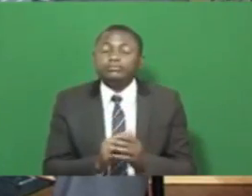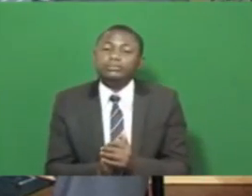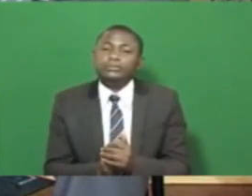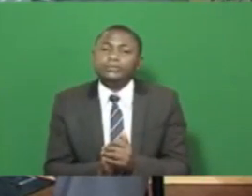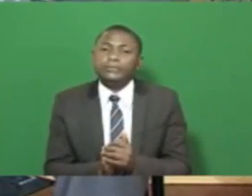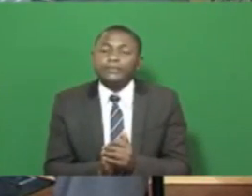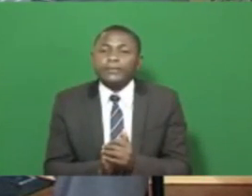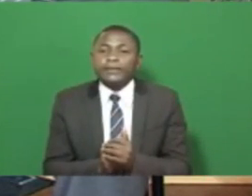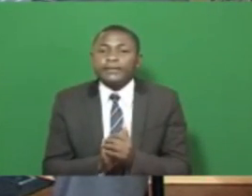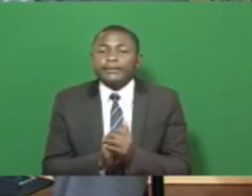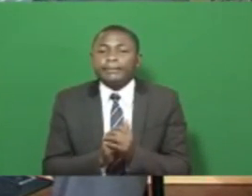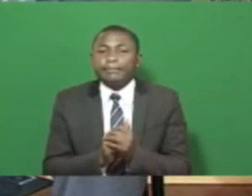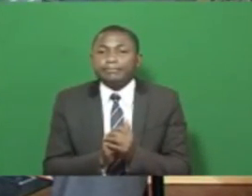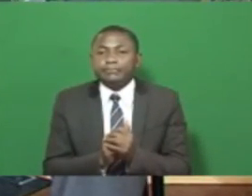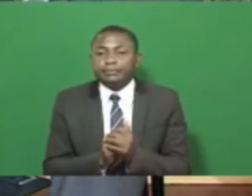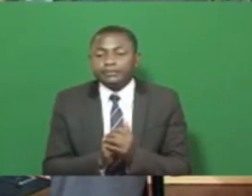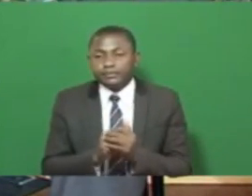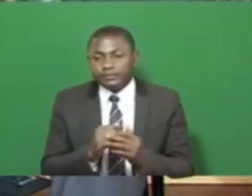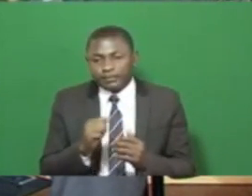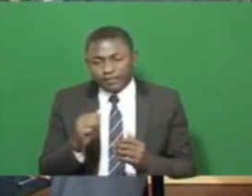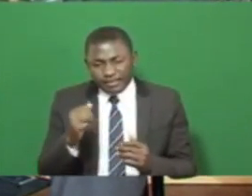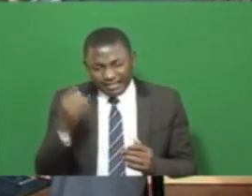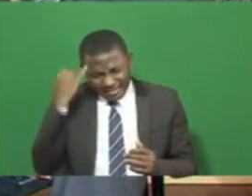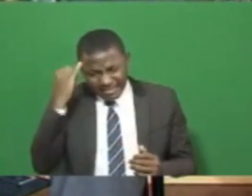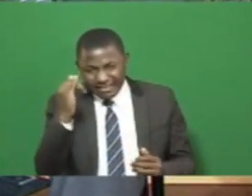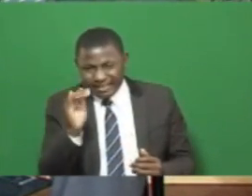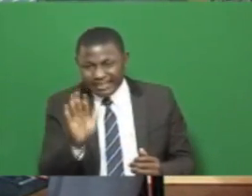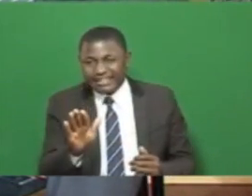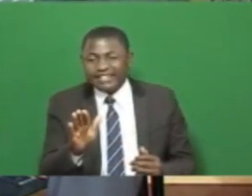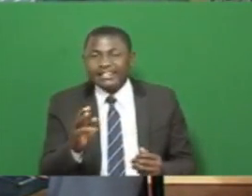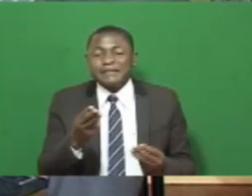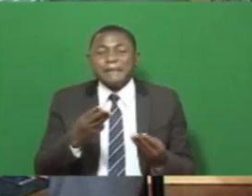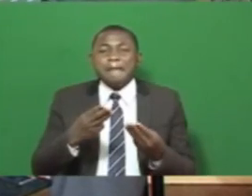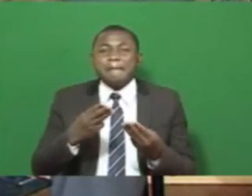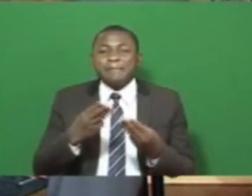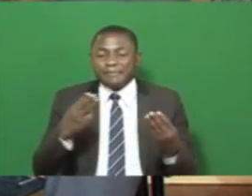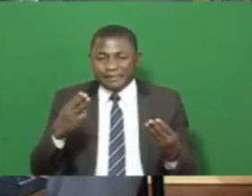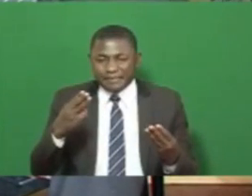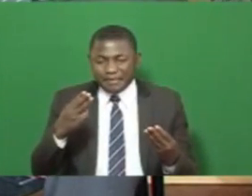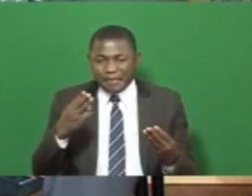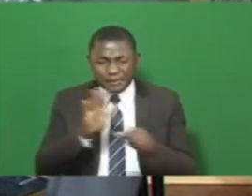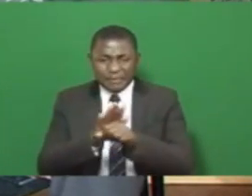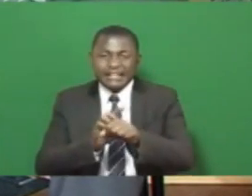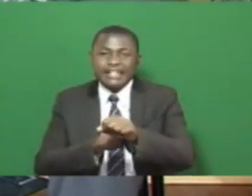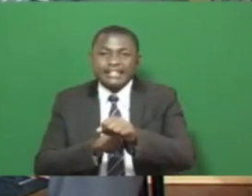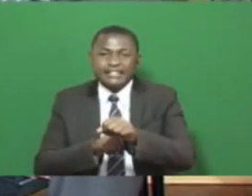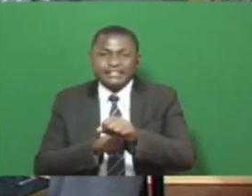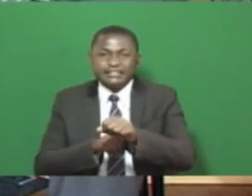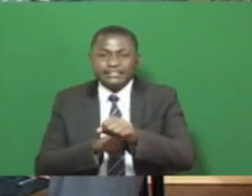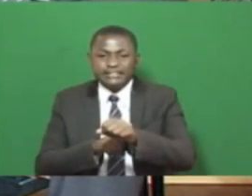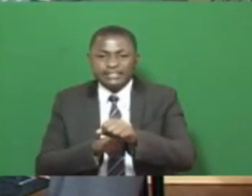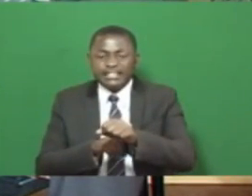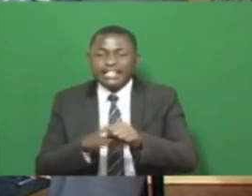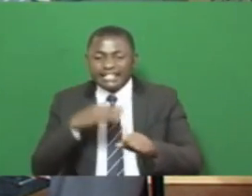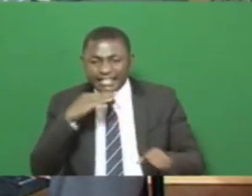Rekatinde pabeni. Ndirikuda sengo. Aiwa, it's okay. Very good. Thank you. Wangu pauti. Zvinhu zvakajairika mukunyaya